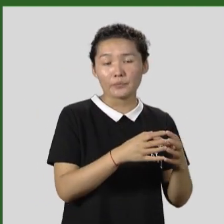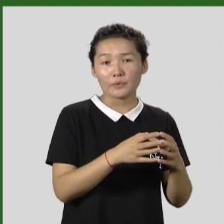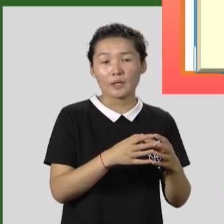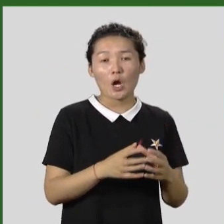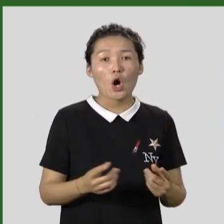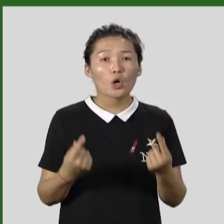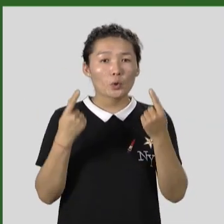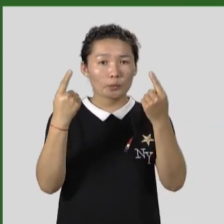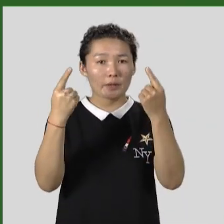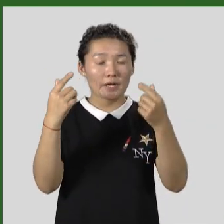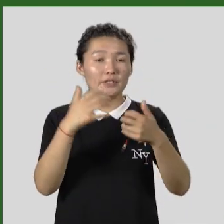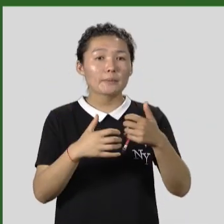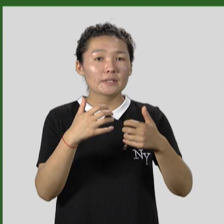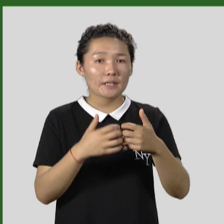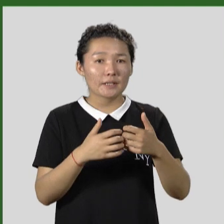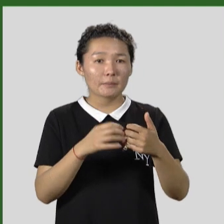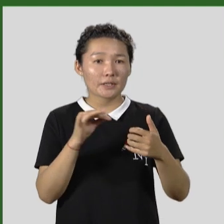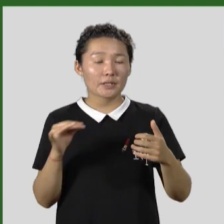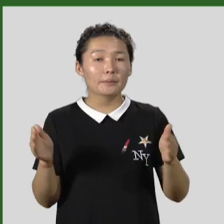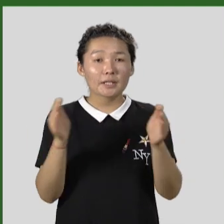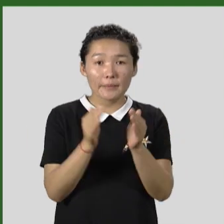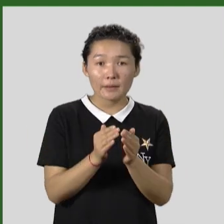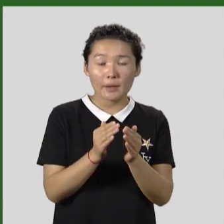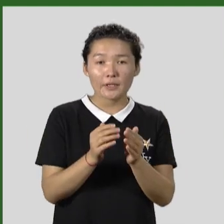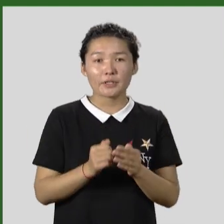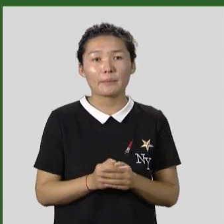крупномасштабные, среднемасштабные и мелкомасштабные.